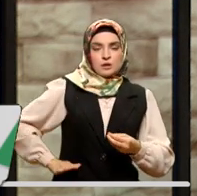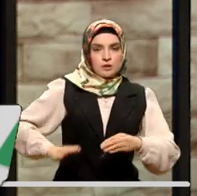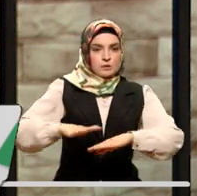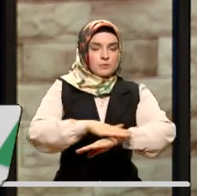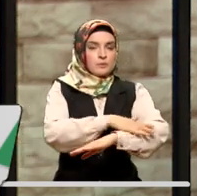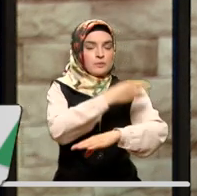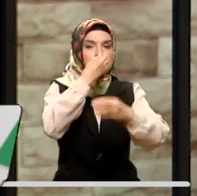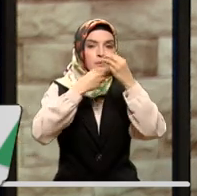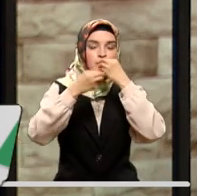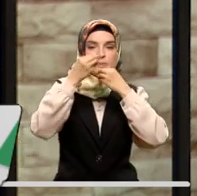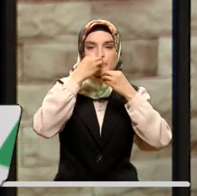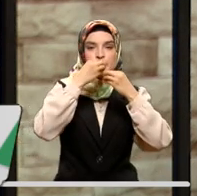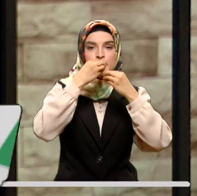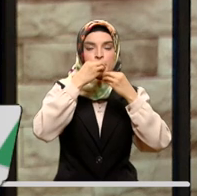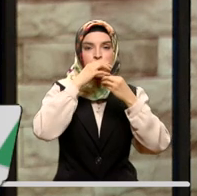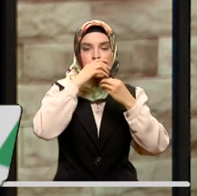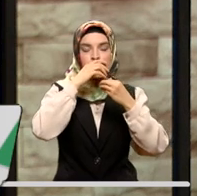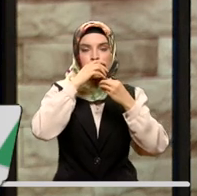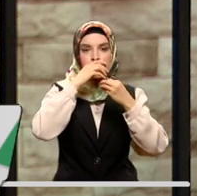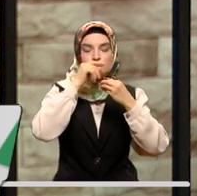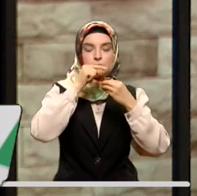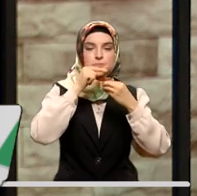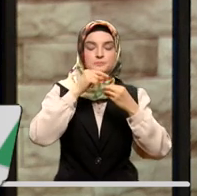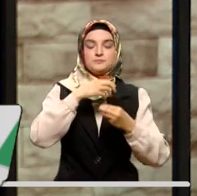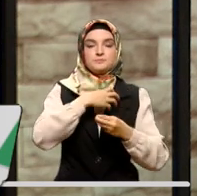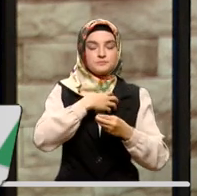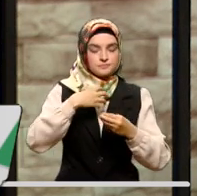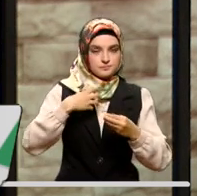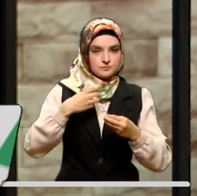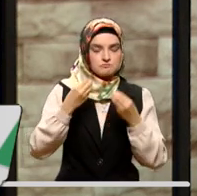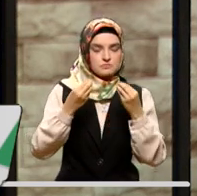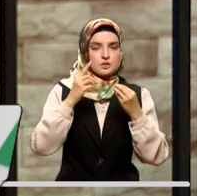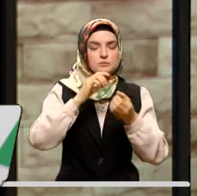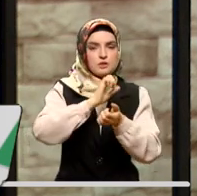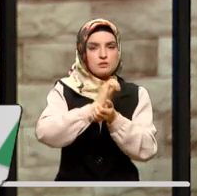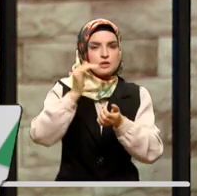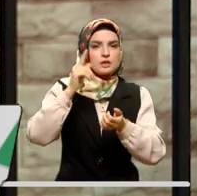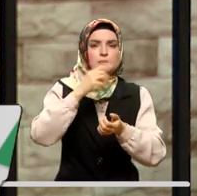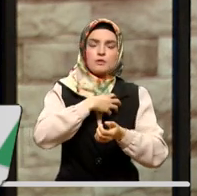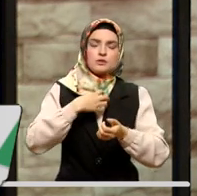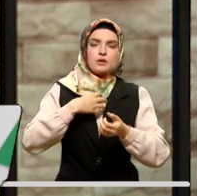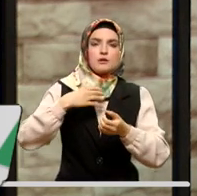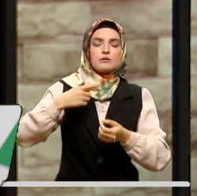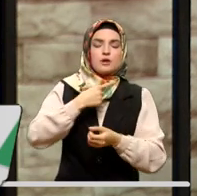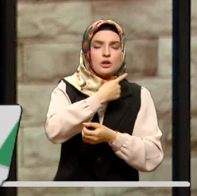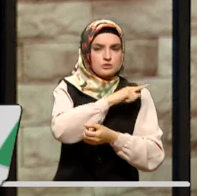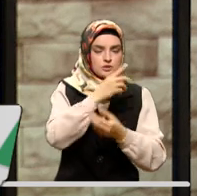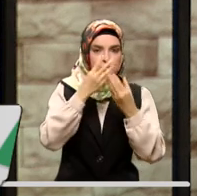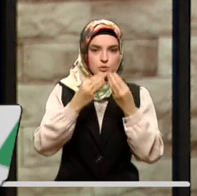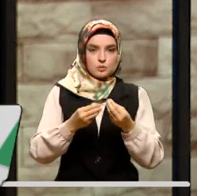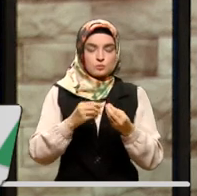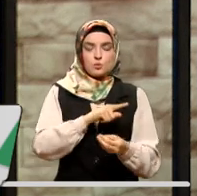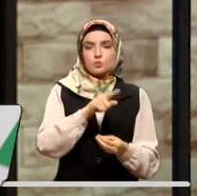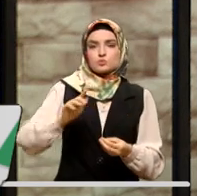beslenmesi, iyi bir aileden gelen bir anne adayının olması, daha sonra çocuğun etrafındaki onu